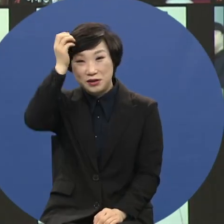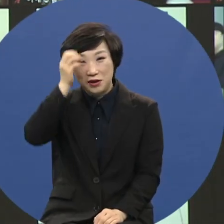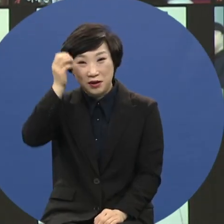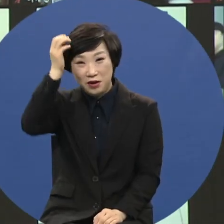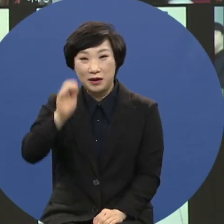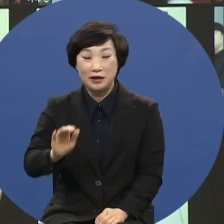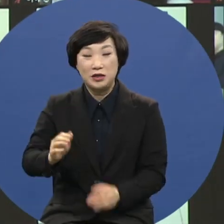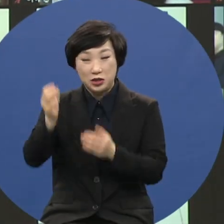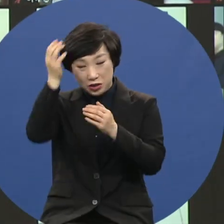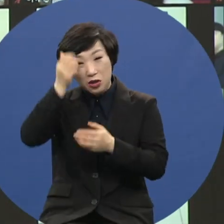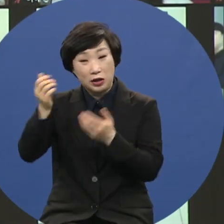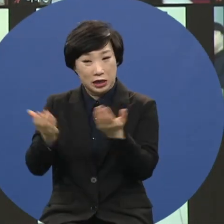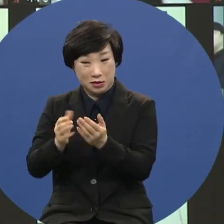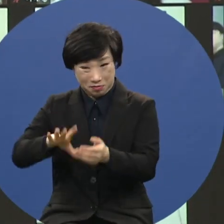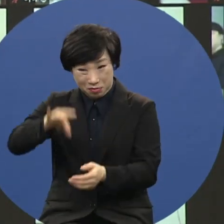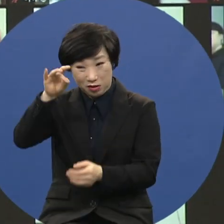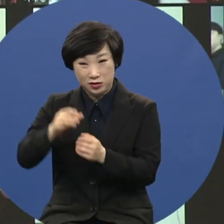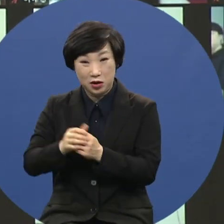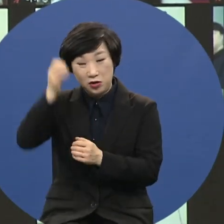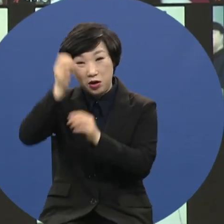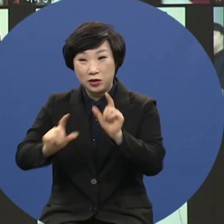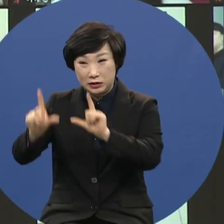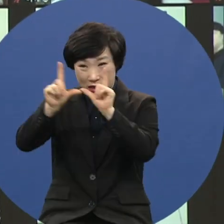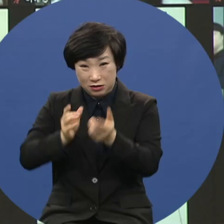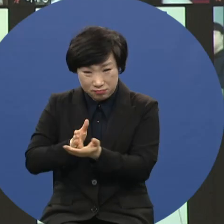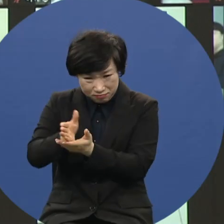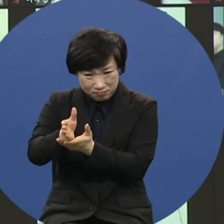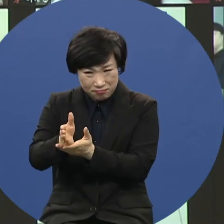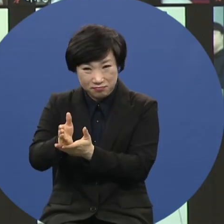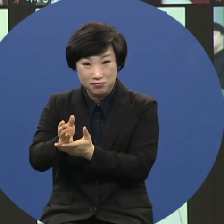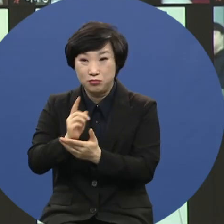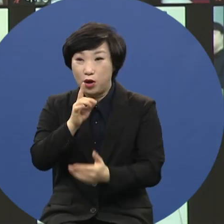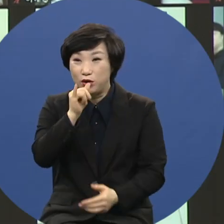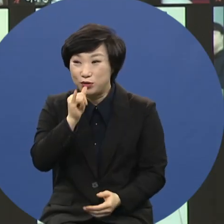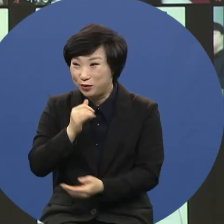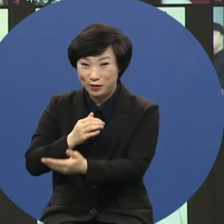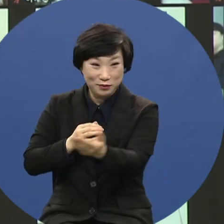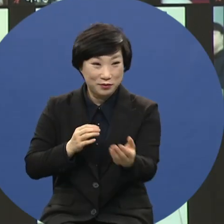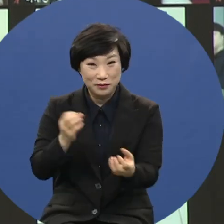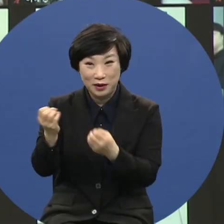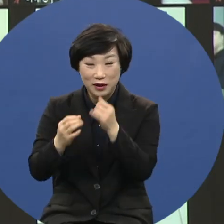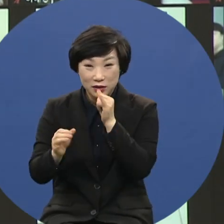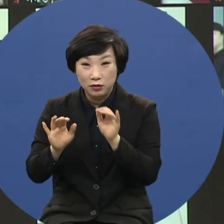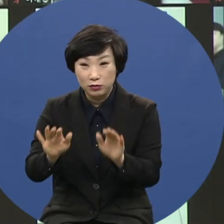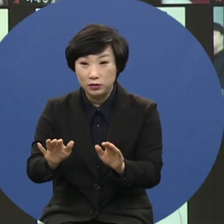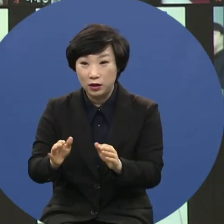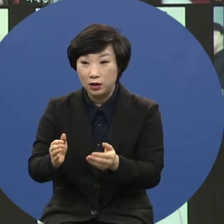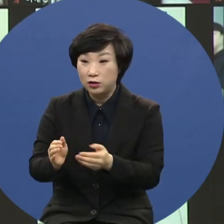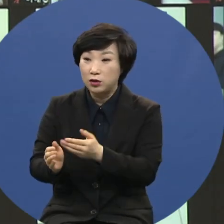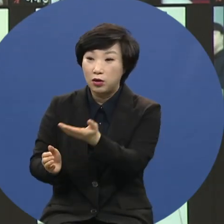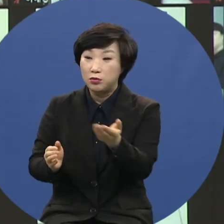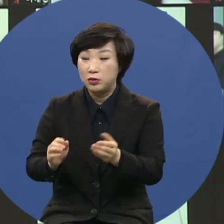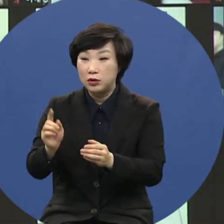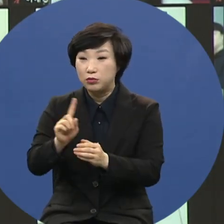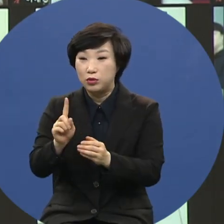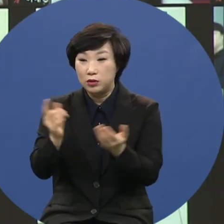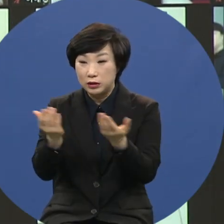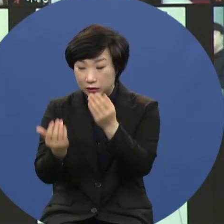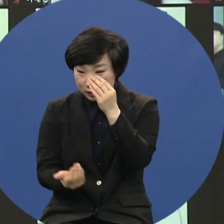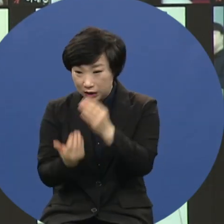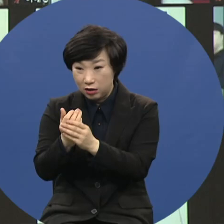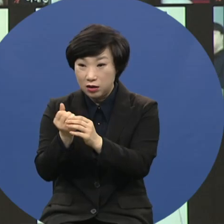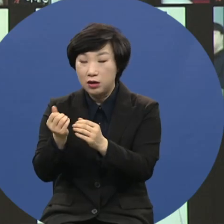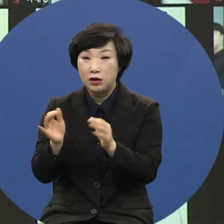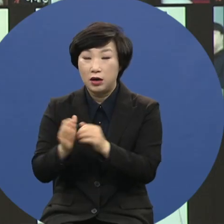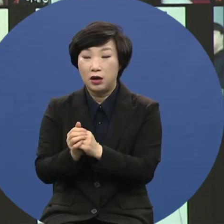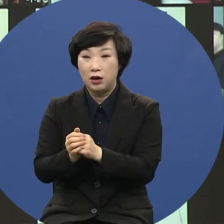것이 우선이지. 영적으로 살아야지. 다 그래요. 근데 실상 딱 부딪히면